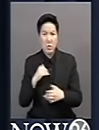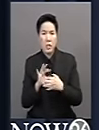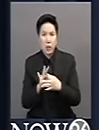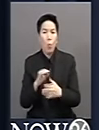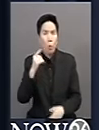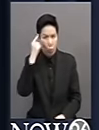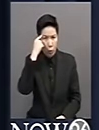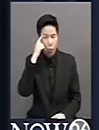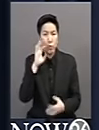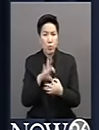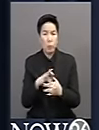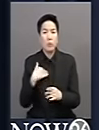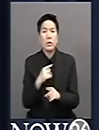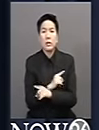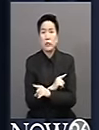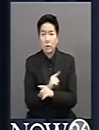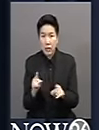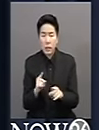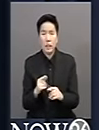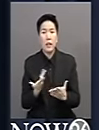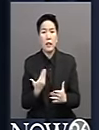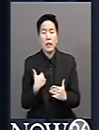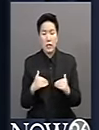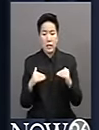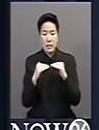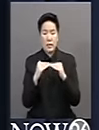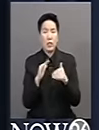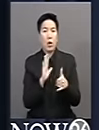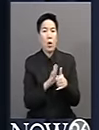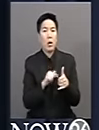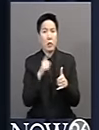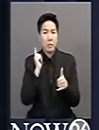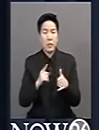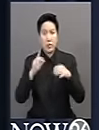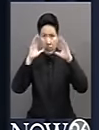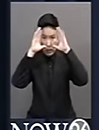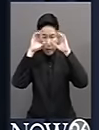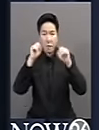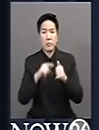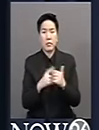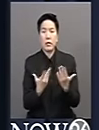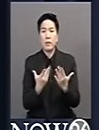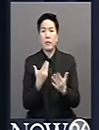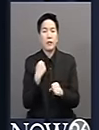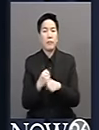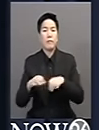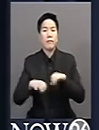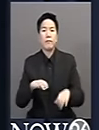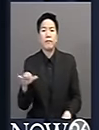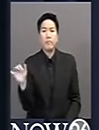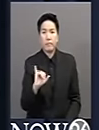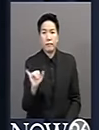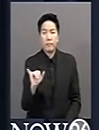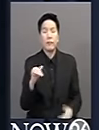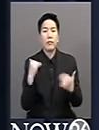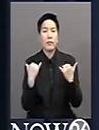นรู้เห็นด้วยแต่ว่าด้วยเรื่องของเอกสิทธิ์ในการคุ้มครองในฐานะที่เป็นประธานาธิบดีก็ไม่สามารถดำเนินการได้ขณะ